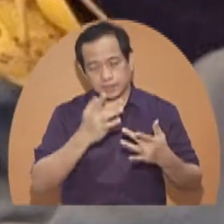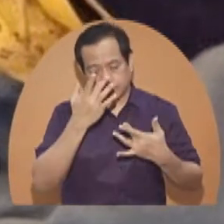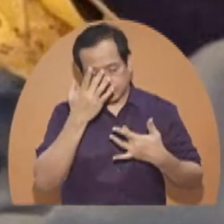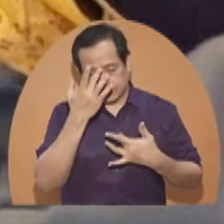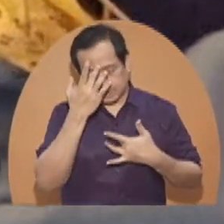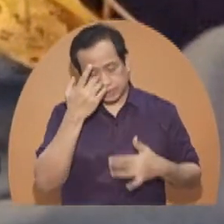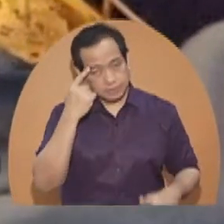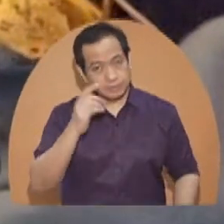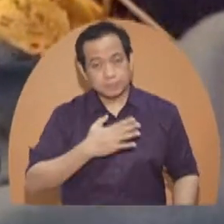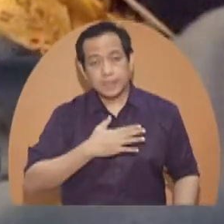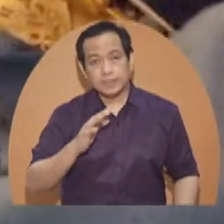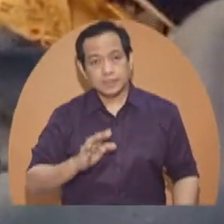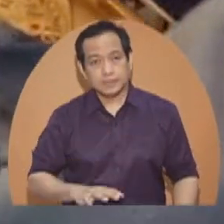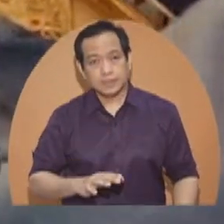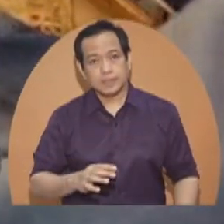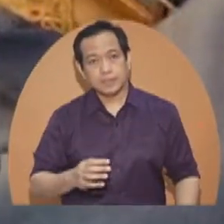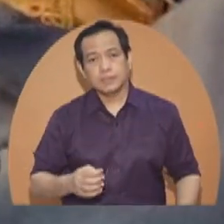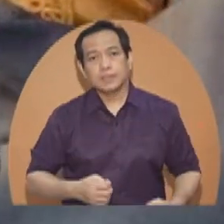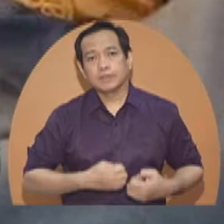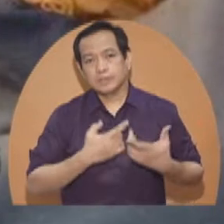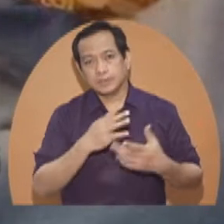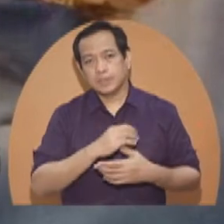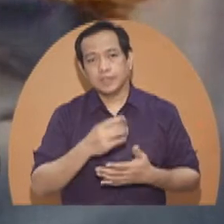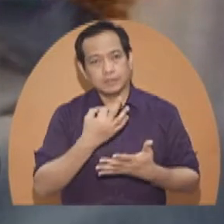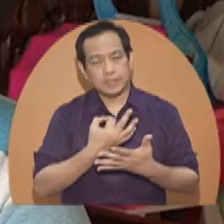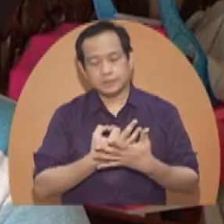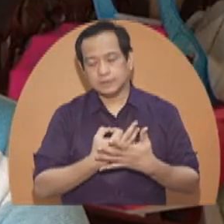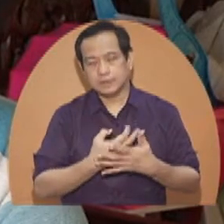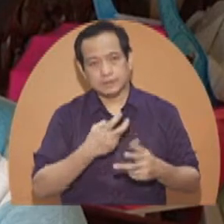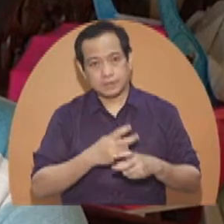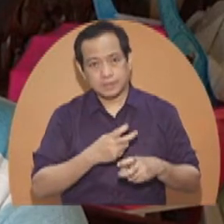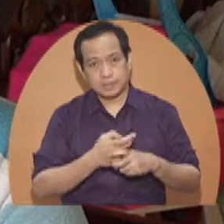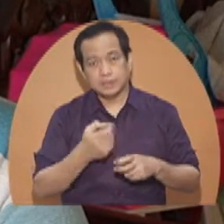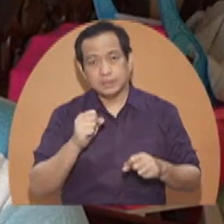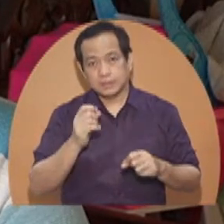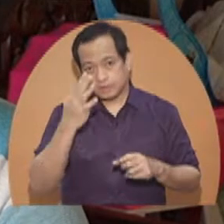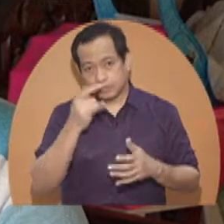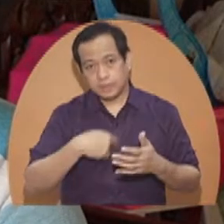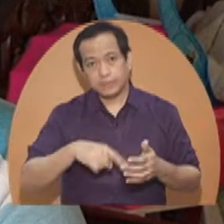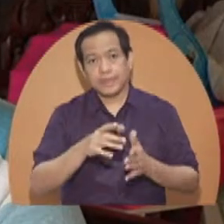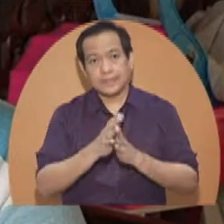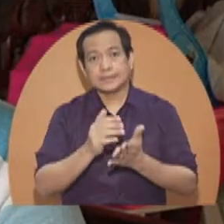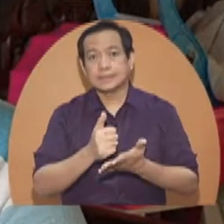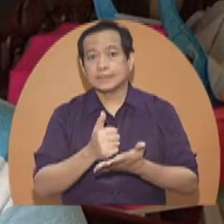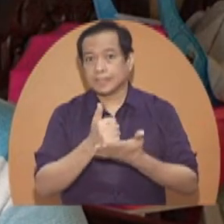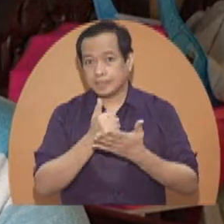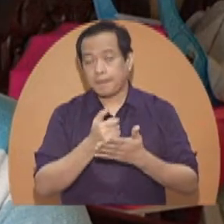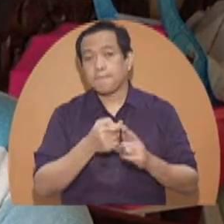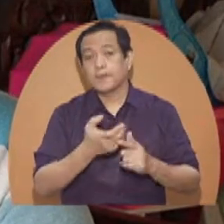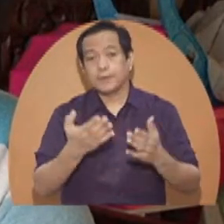ganun sakit emotionally and financially. So, kami po ay humihingi po ng konting tulong mula sa inyo.